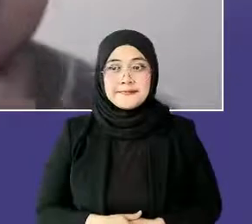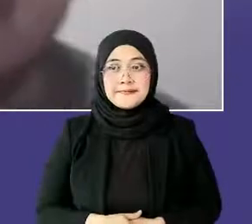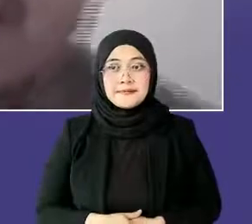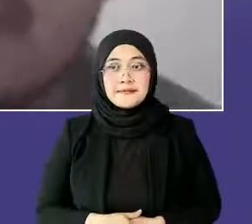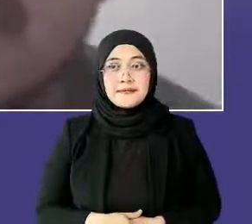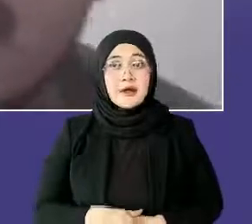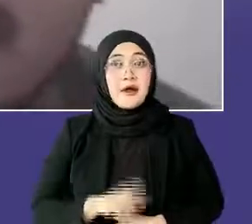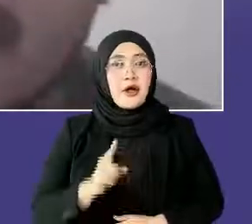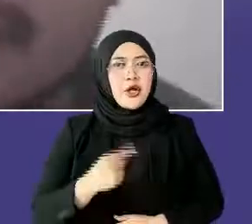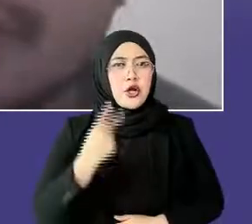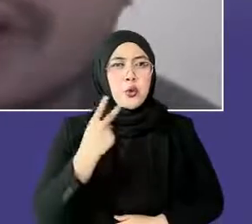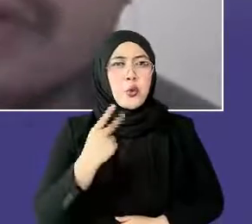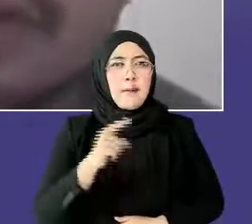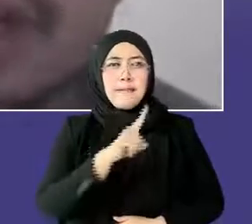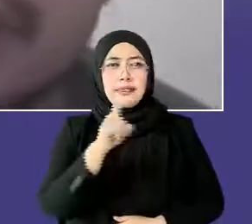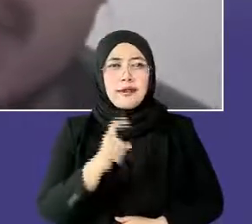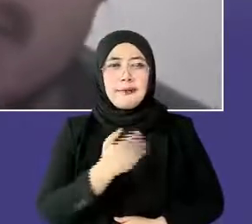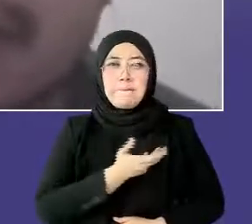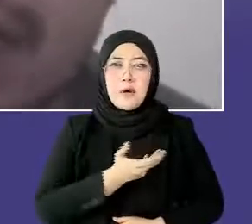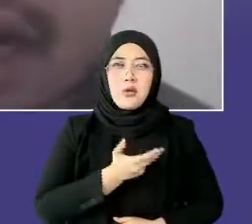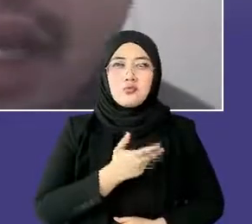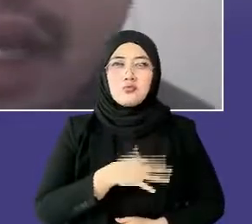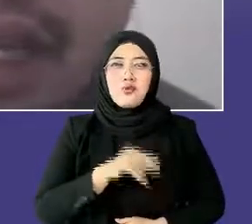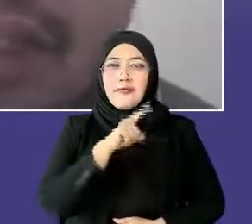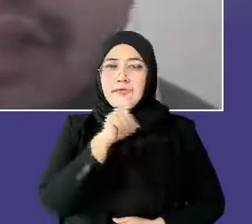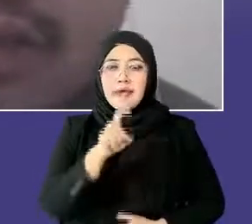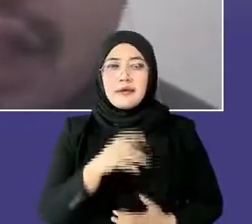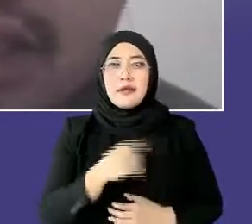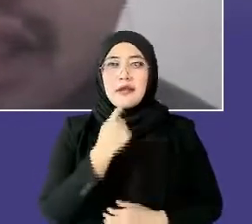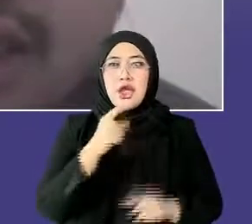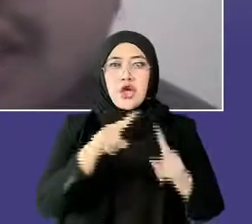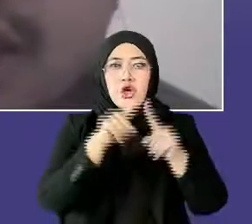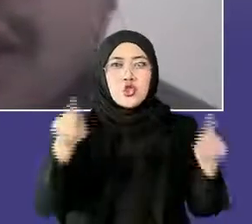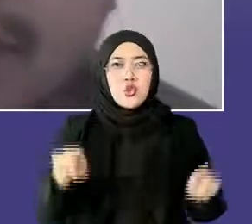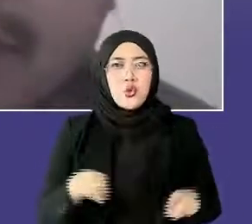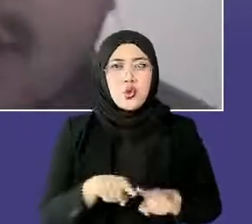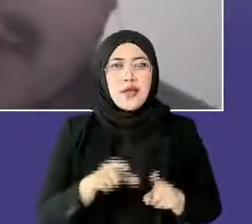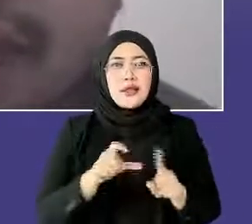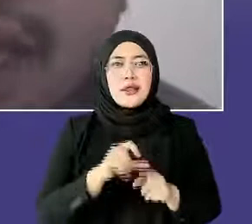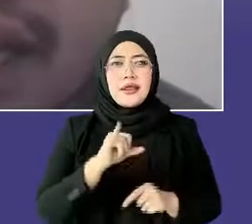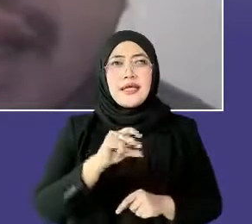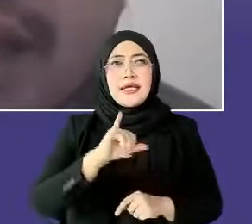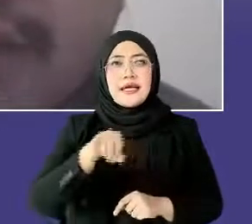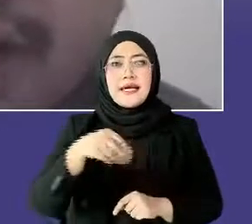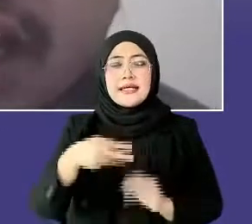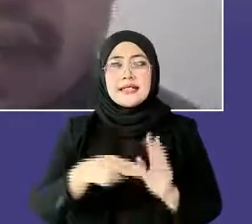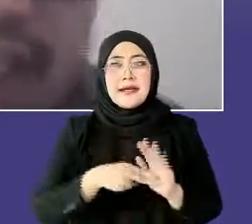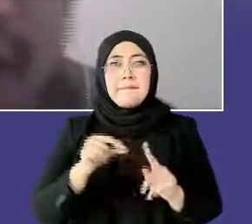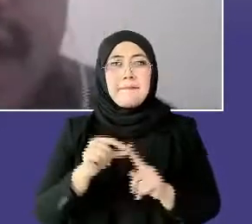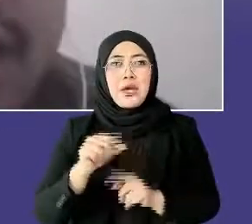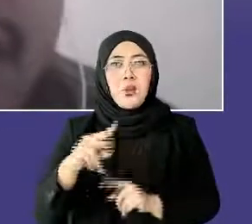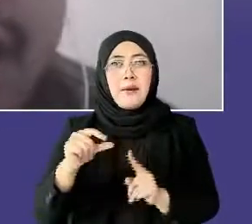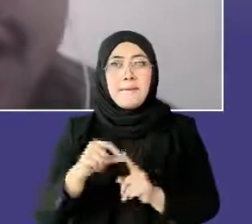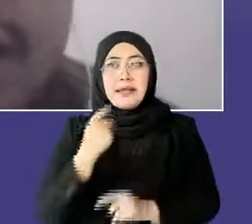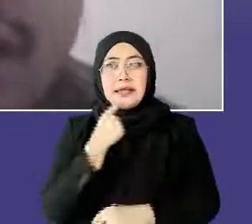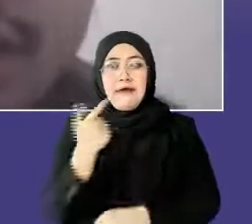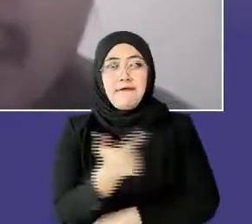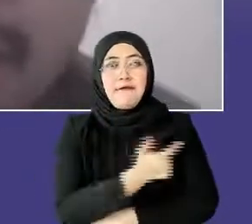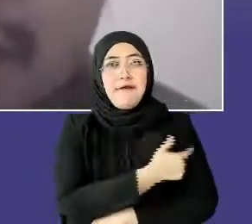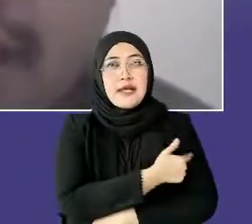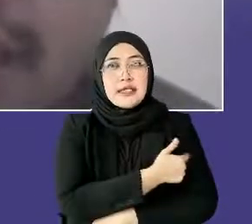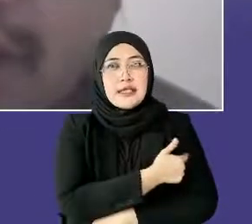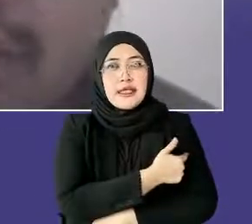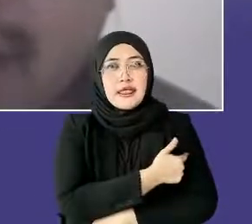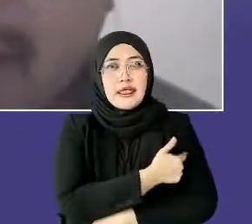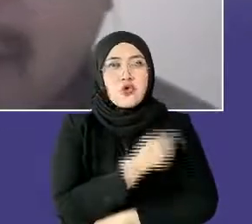ada dua pertanyaan Prof Yang pertama mengenai surat Dirjen p2hp yang mengenai vaksin asli di atas